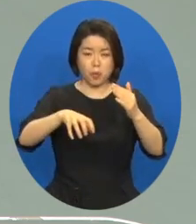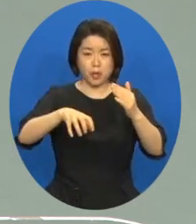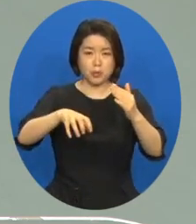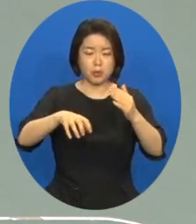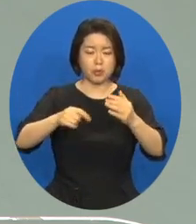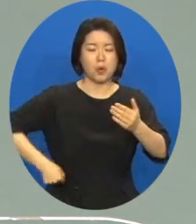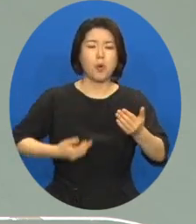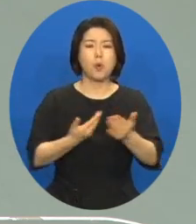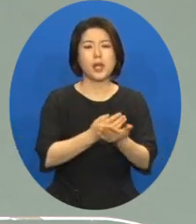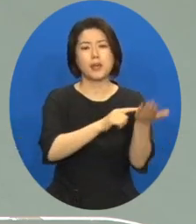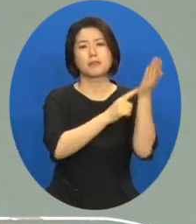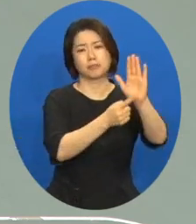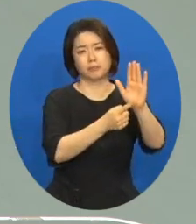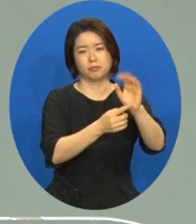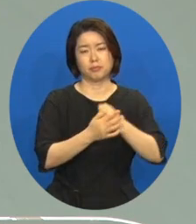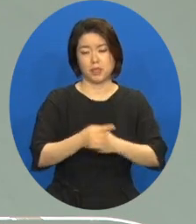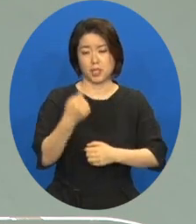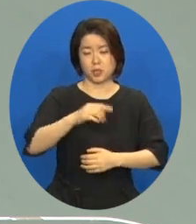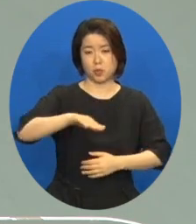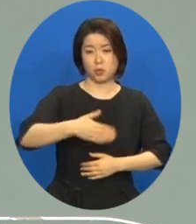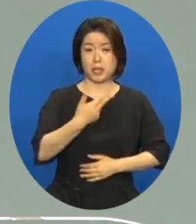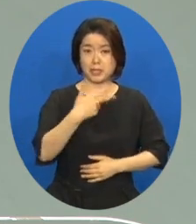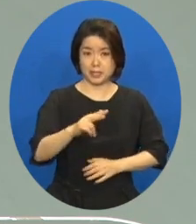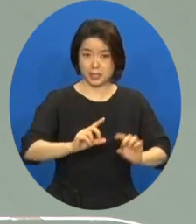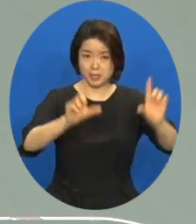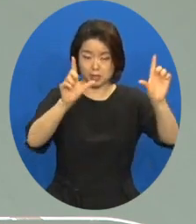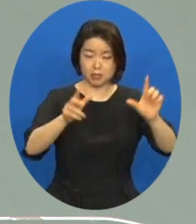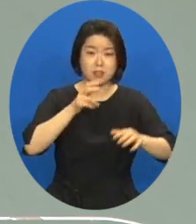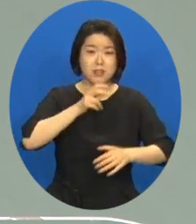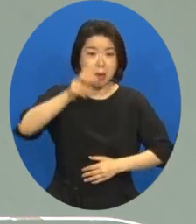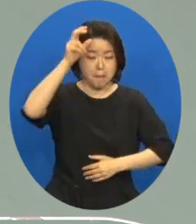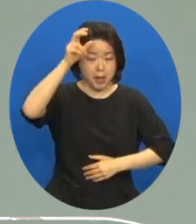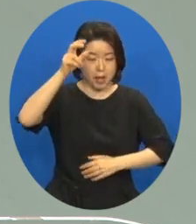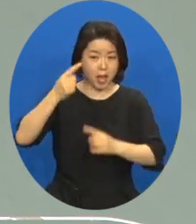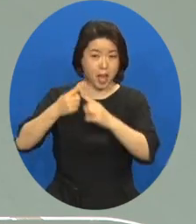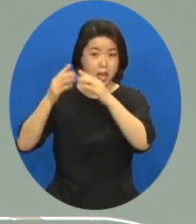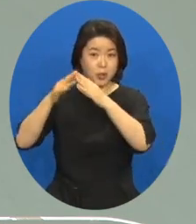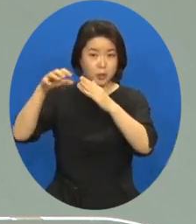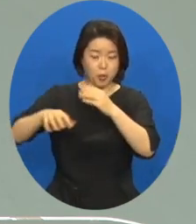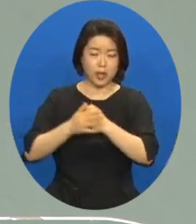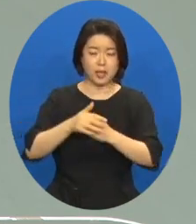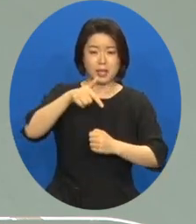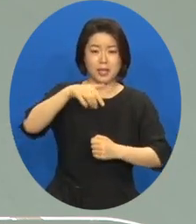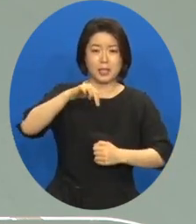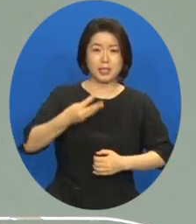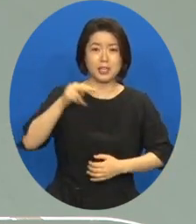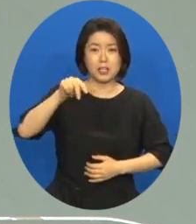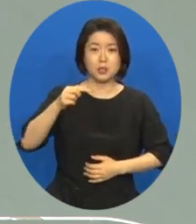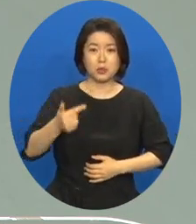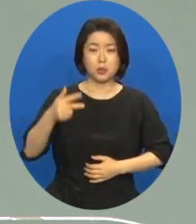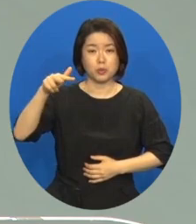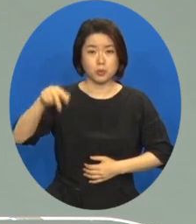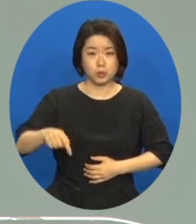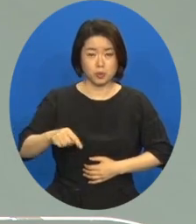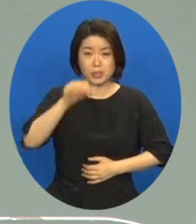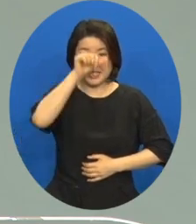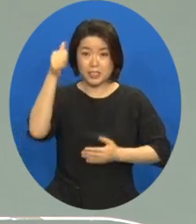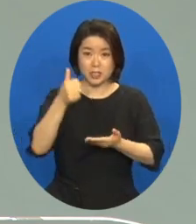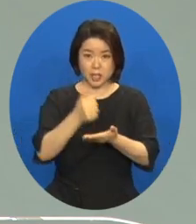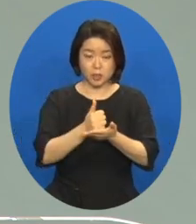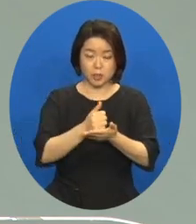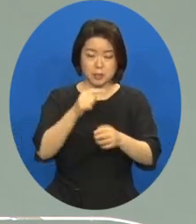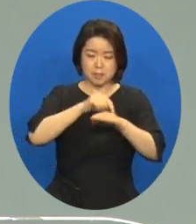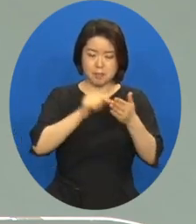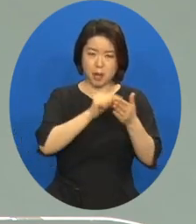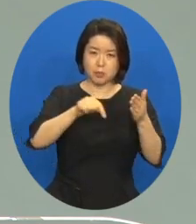회개하라. 1907년 평양 장대현 교회에서 길선주 장로님 마음에 너 지난 날